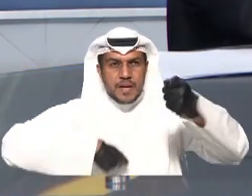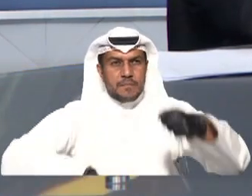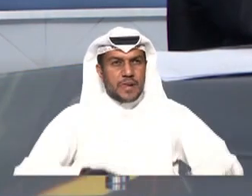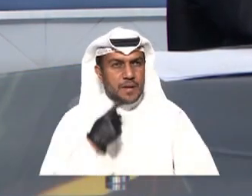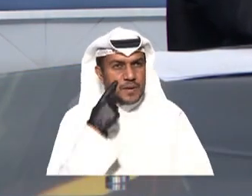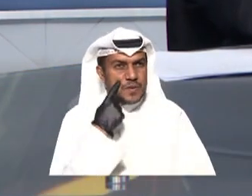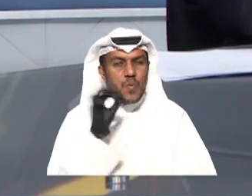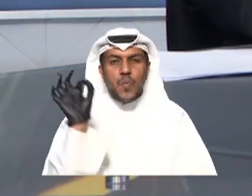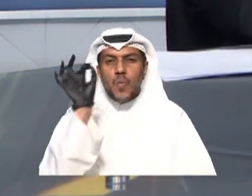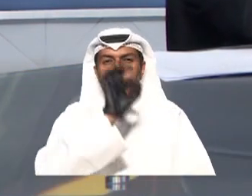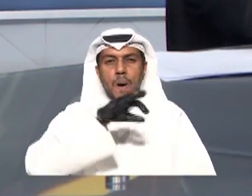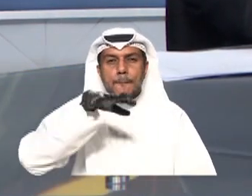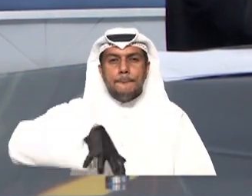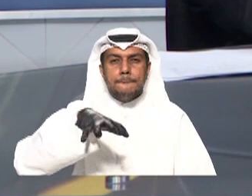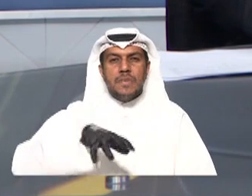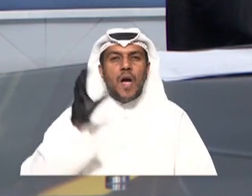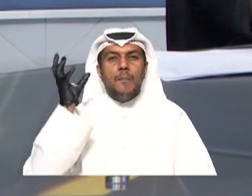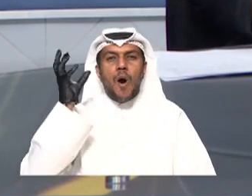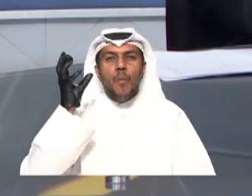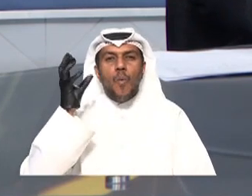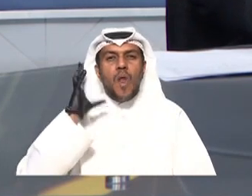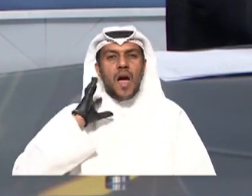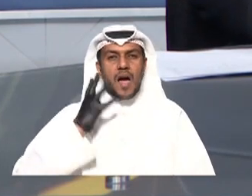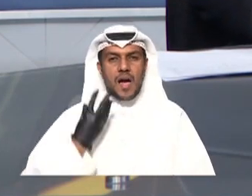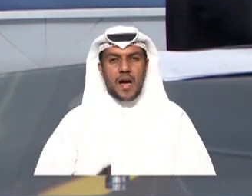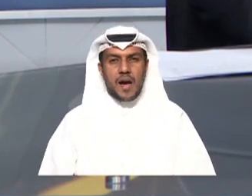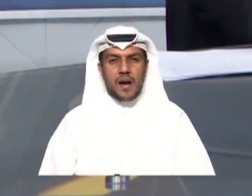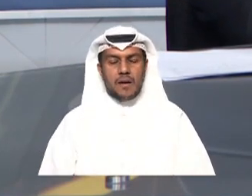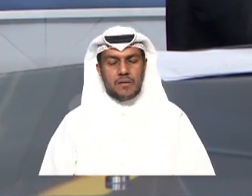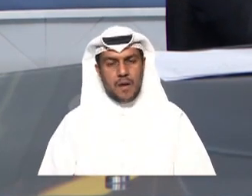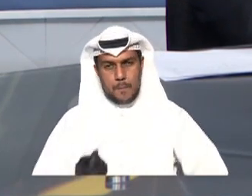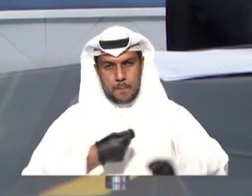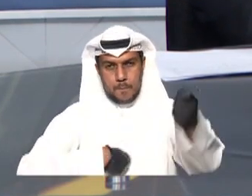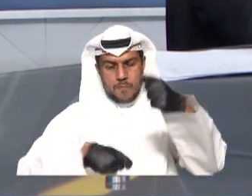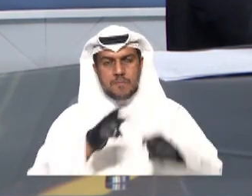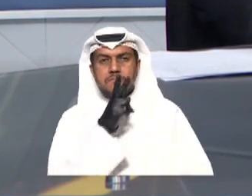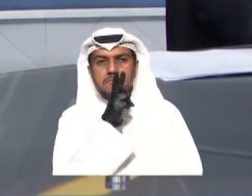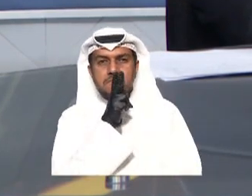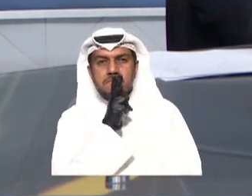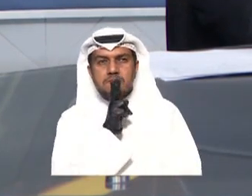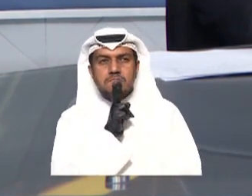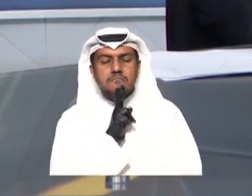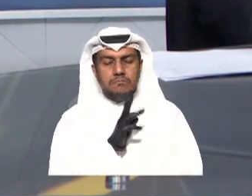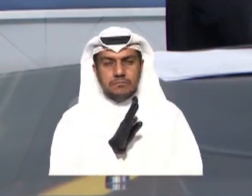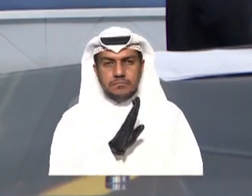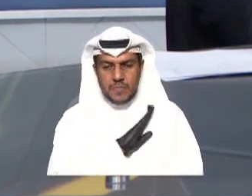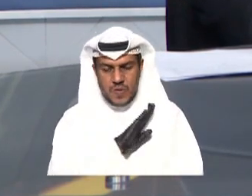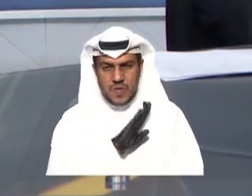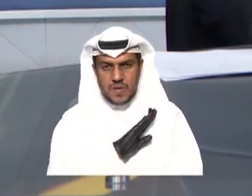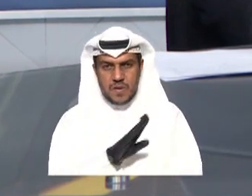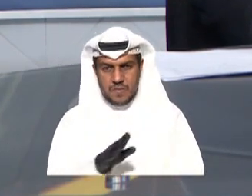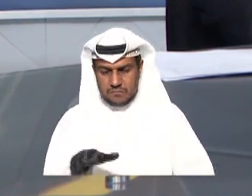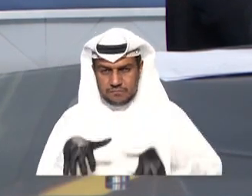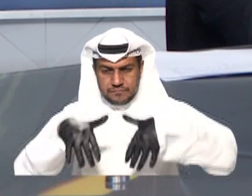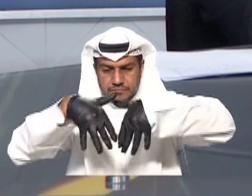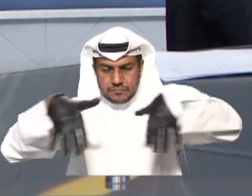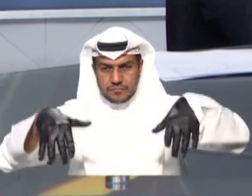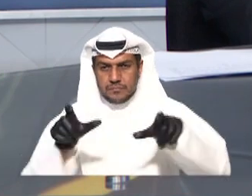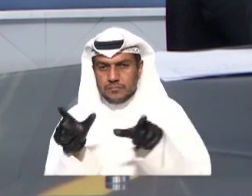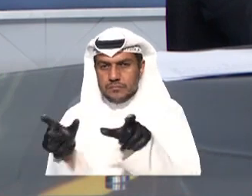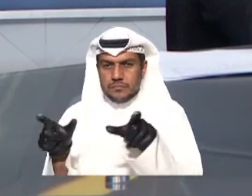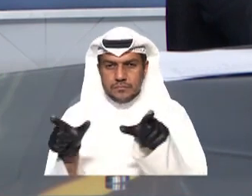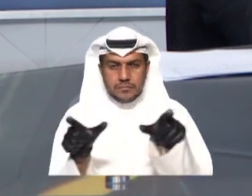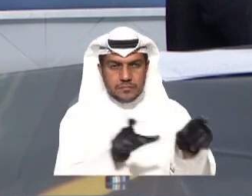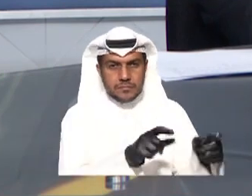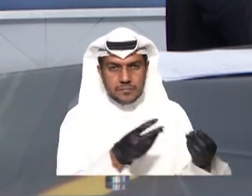منطقة المهبولة لضمان عدم التدافع، ومع مراعاة التباعد الاجتماعي والاشتراطات الصحية والوقائية التي